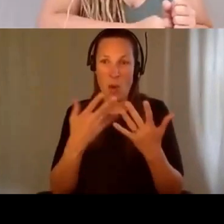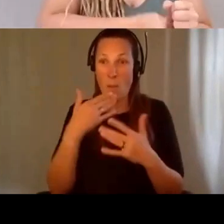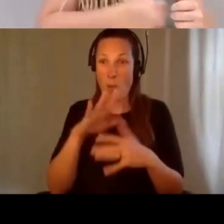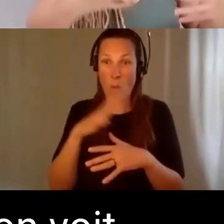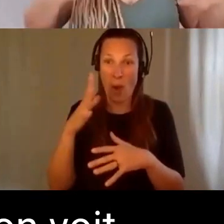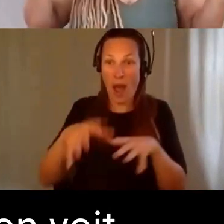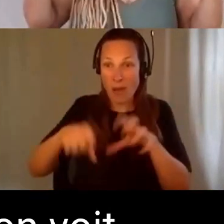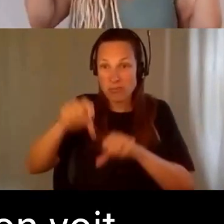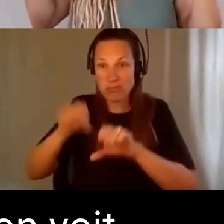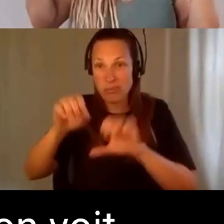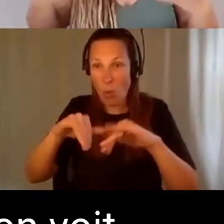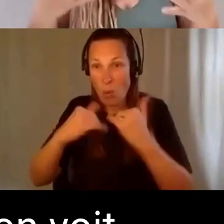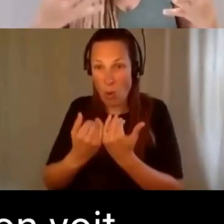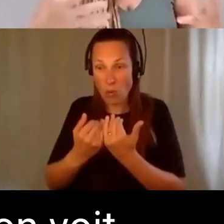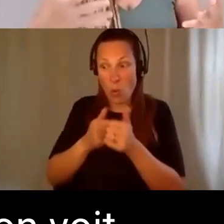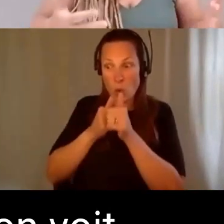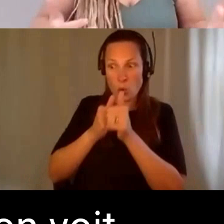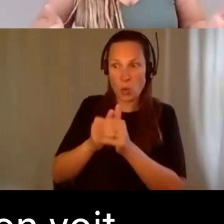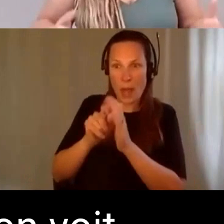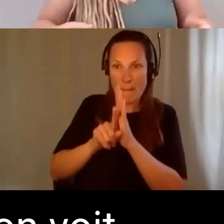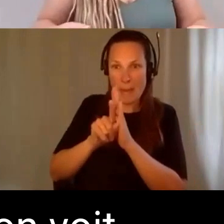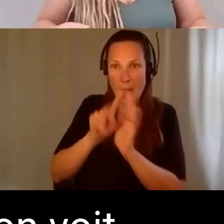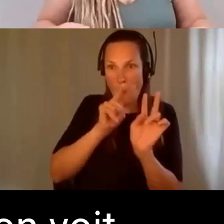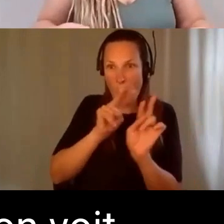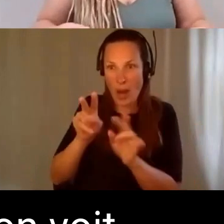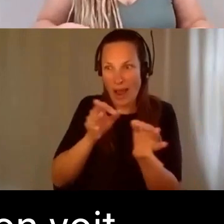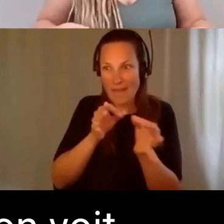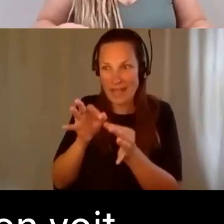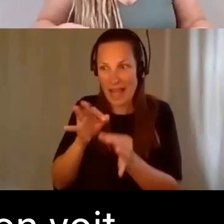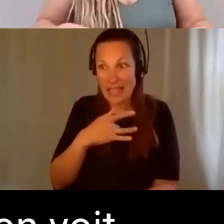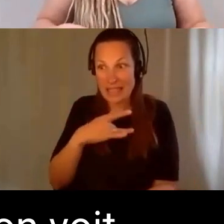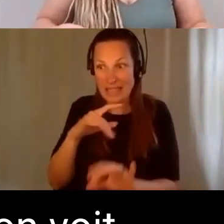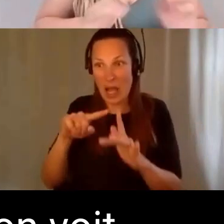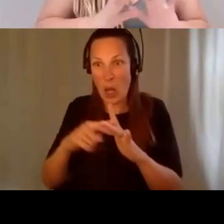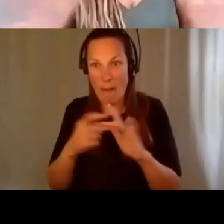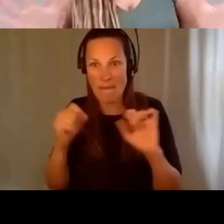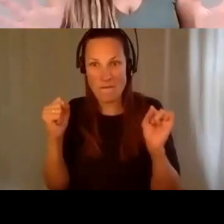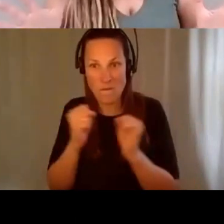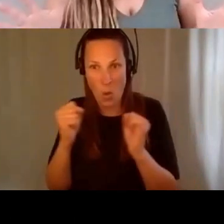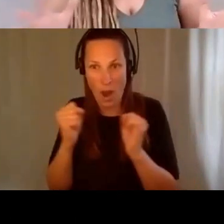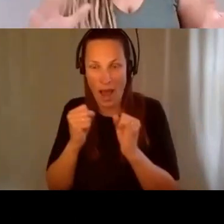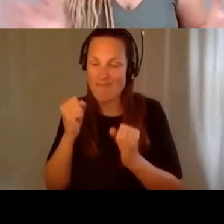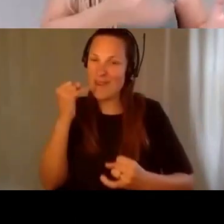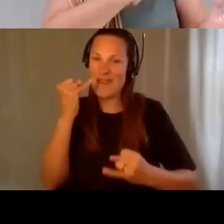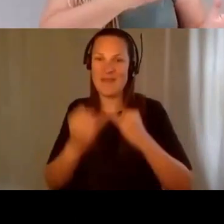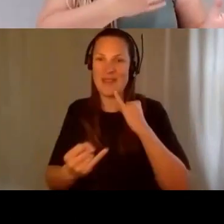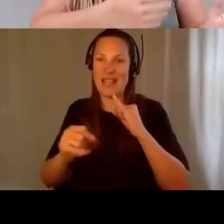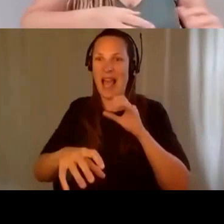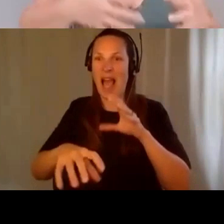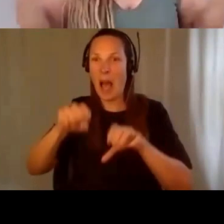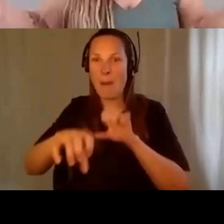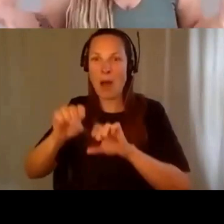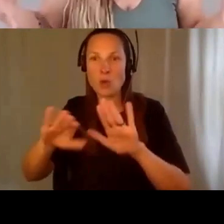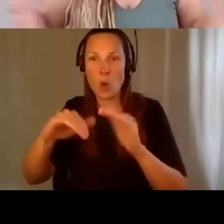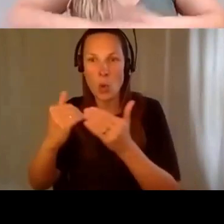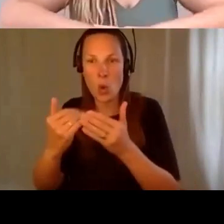la météo. On suit fidèlement la météo, puis quand on voit qu'il commence à faire très froid, là, c'est terminé pour les poireaux. On récolte ça, puis on se fait